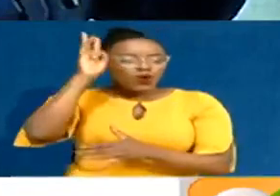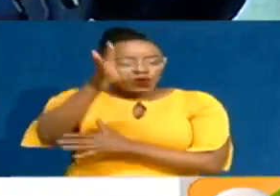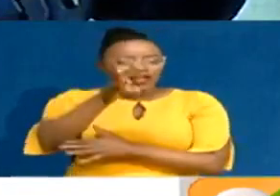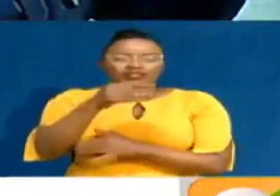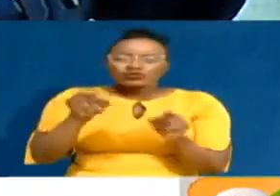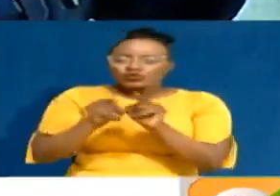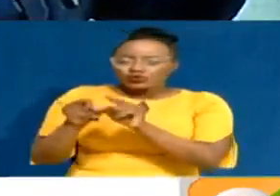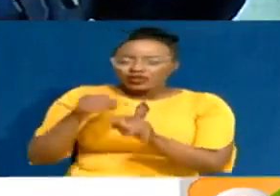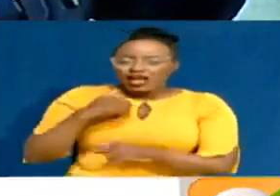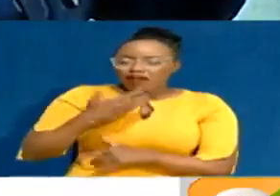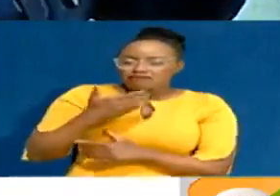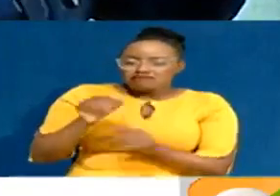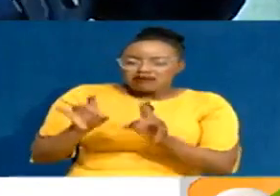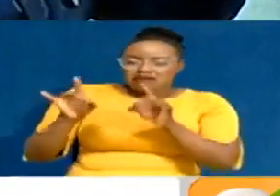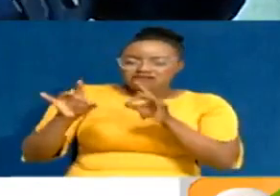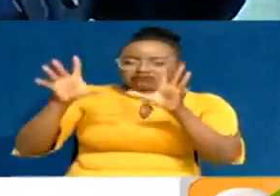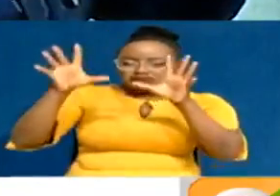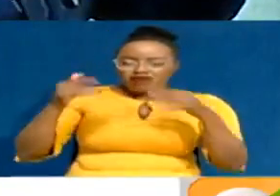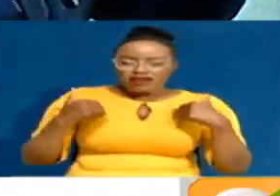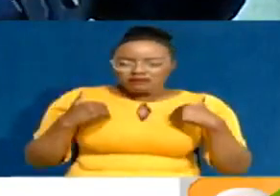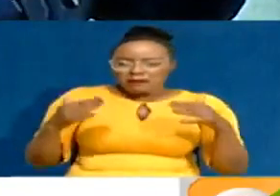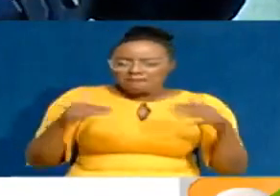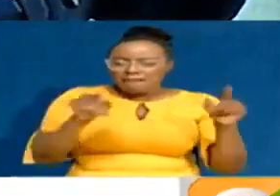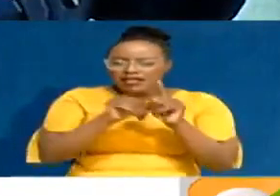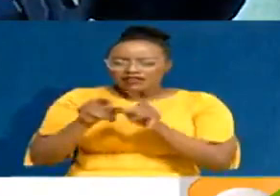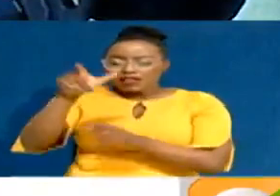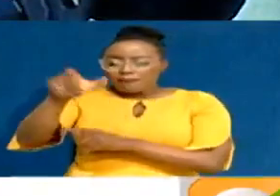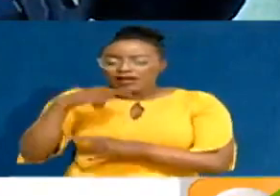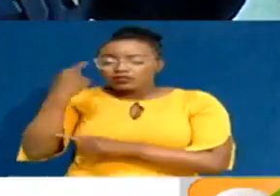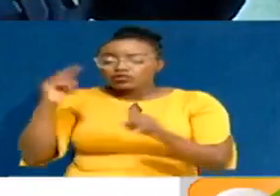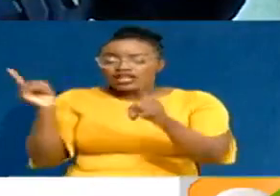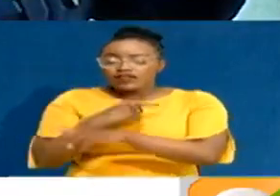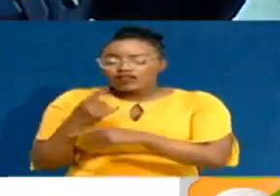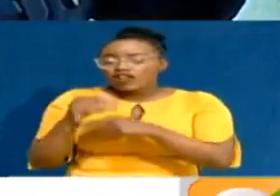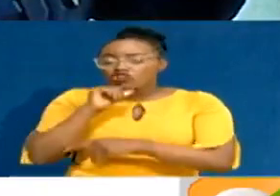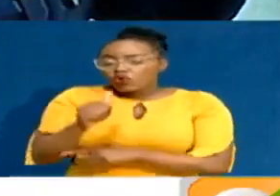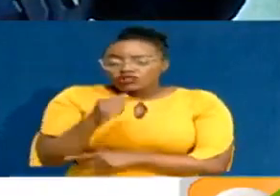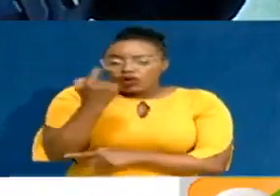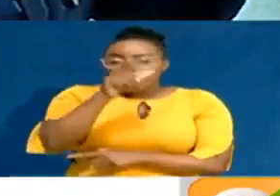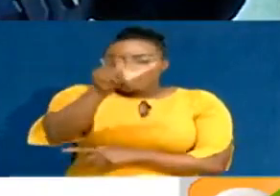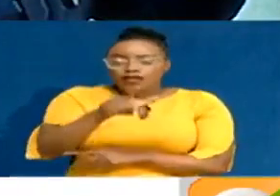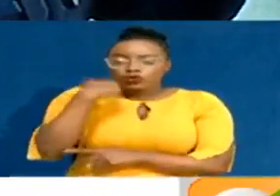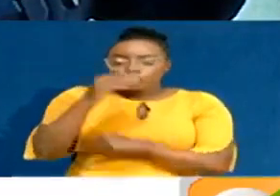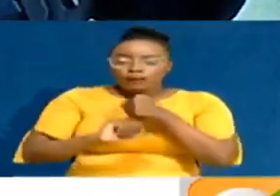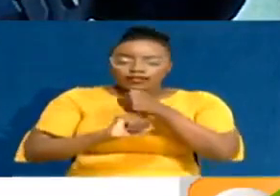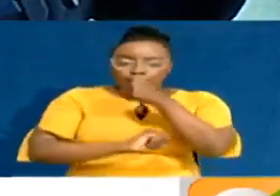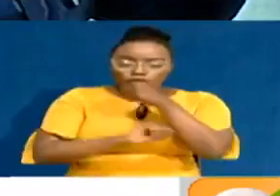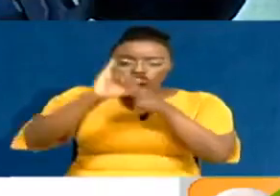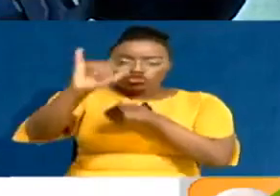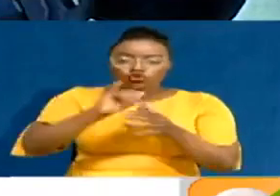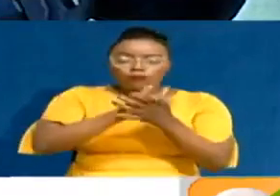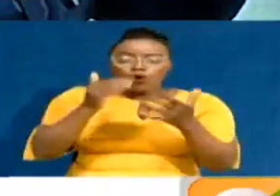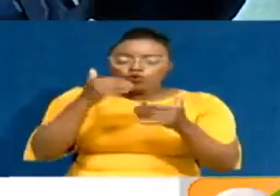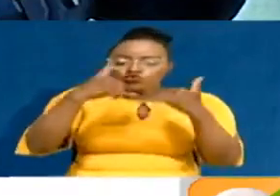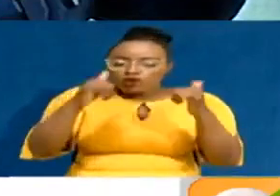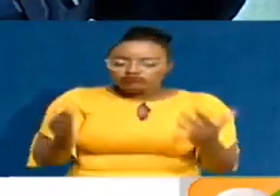kama usaliti rais kuunga mkono azma ya urais ya mgombea wa mrengo tofauti na wala sio angalau mmoja wa wafuasi wa Jubilee waliopiga